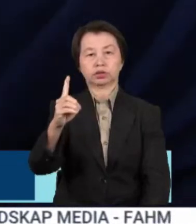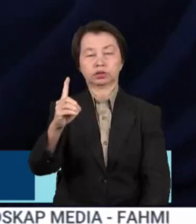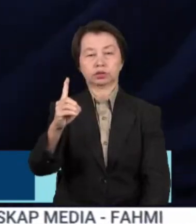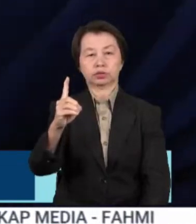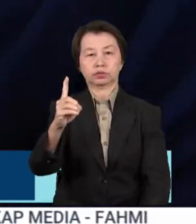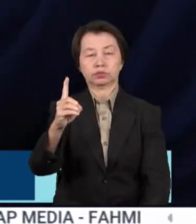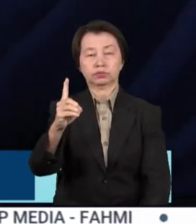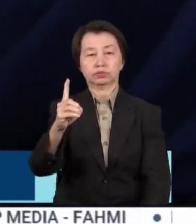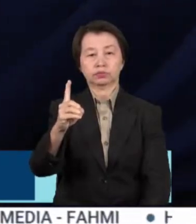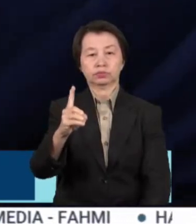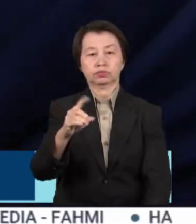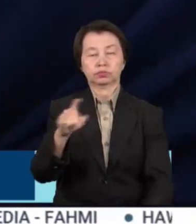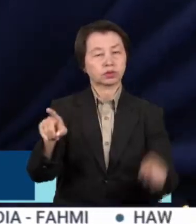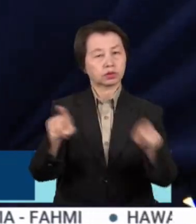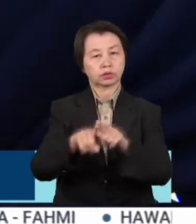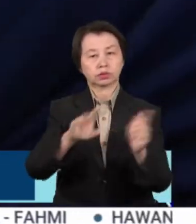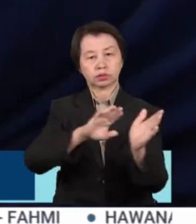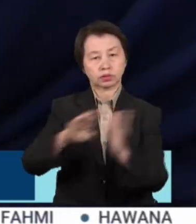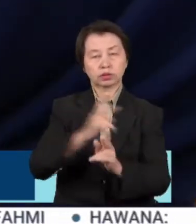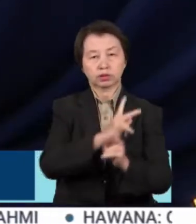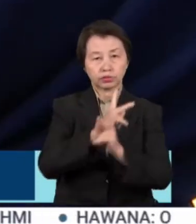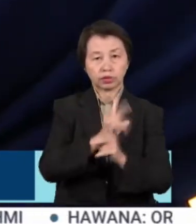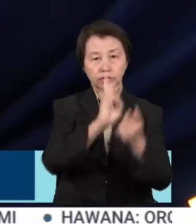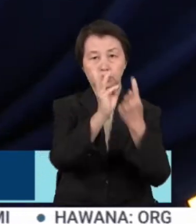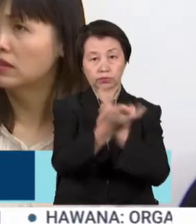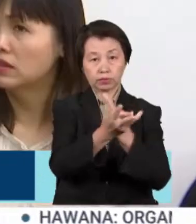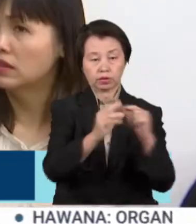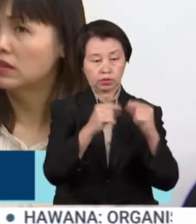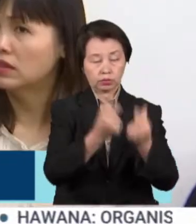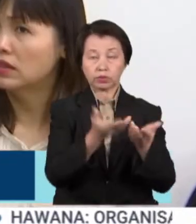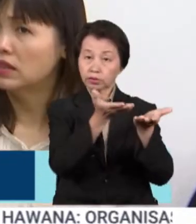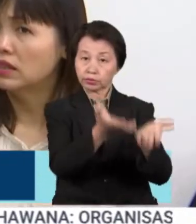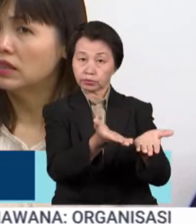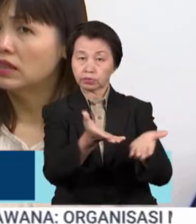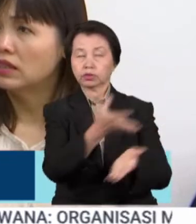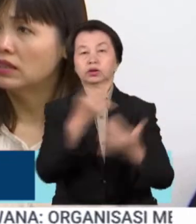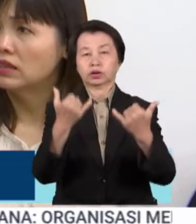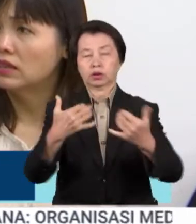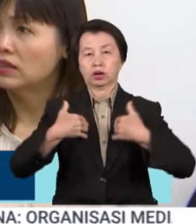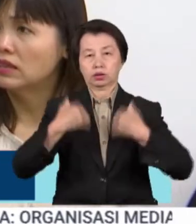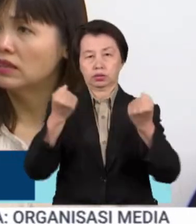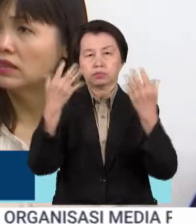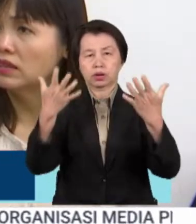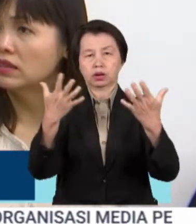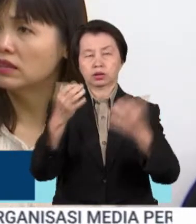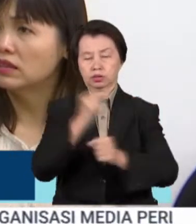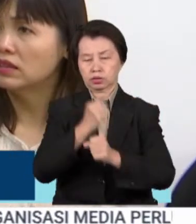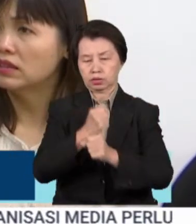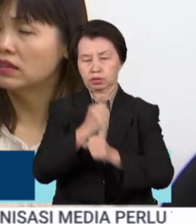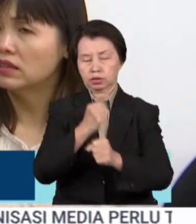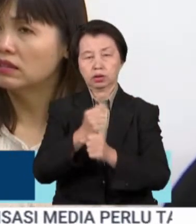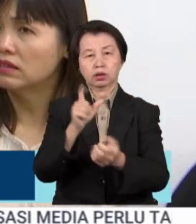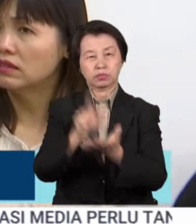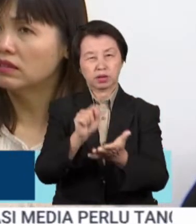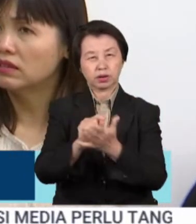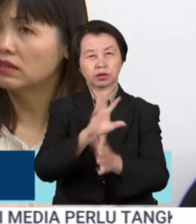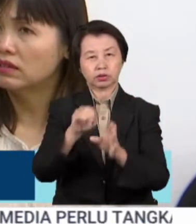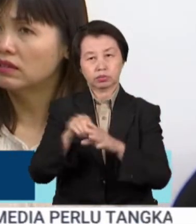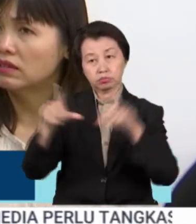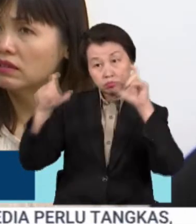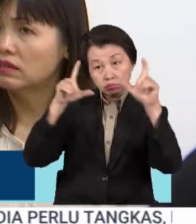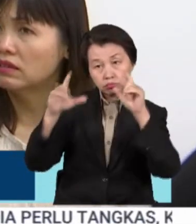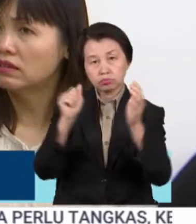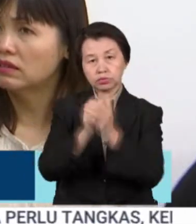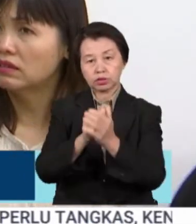Digital KKD. Ia selain menjaga kebajikan golongan berkenaan. Kini terdapat banyak hasil kerja pengamal media termasuk gambar